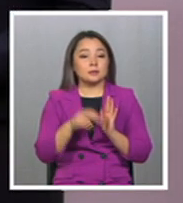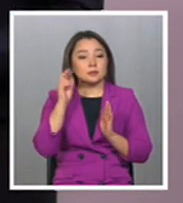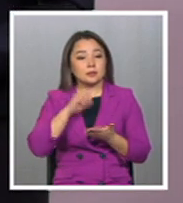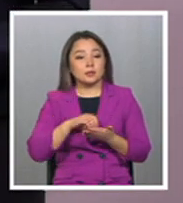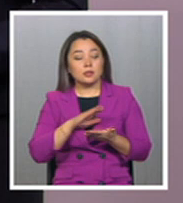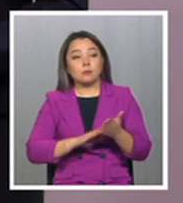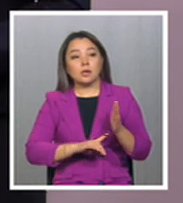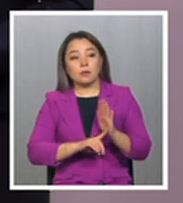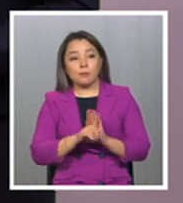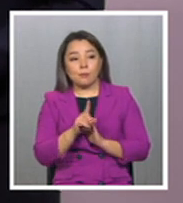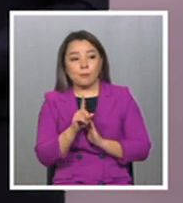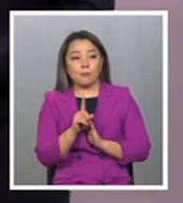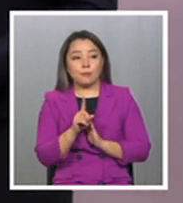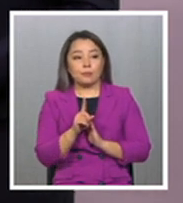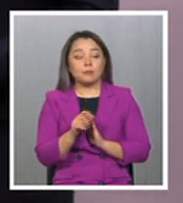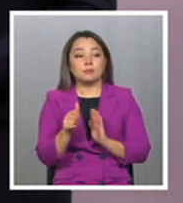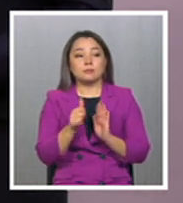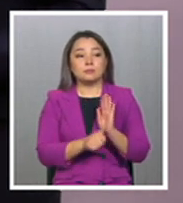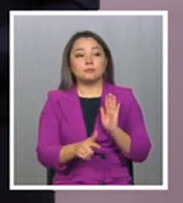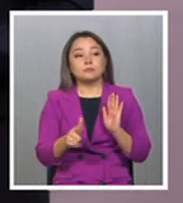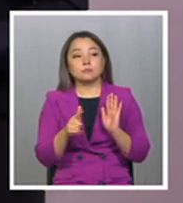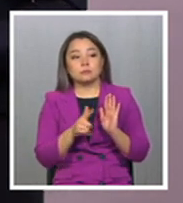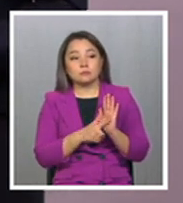бастаймыз. 67,